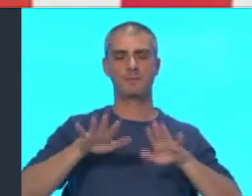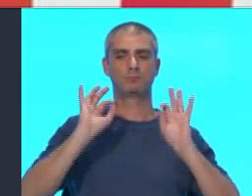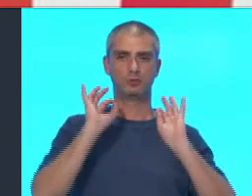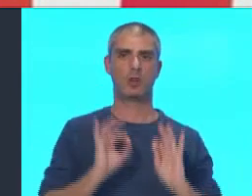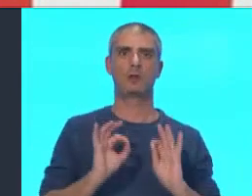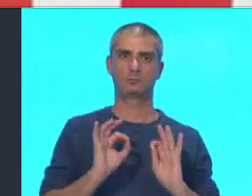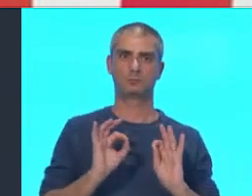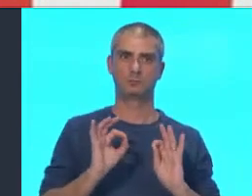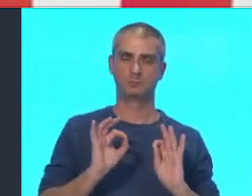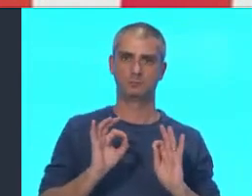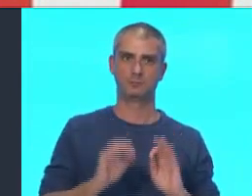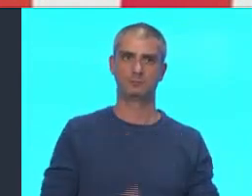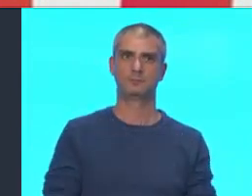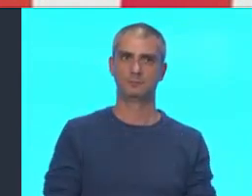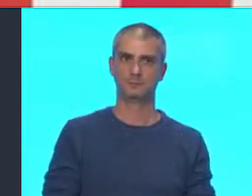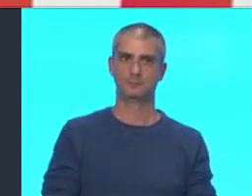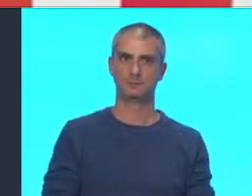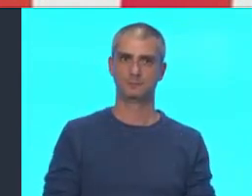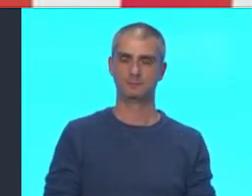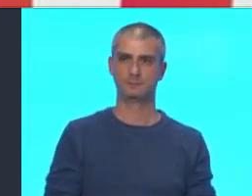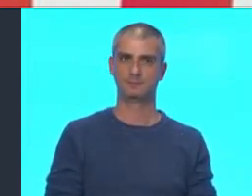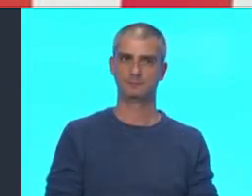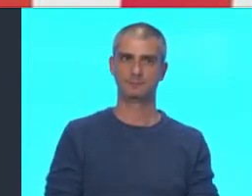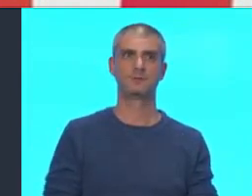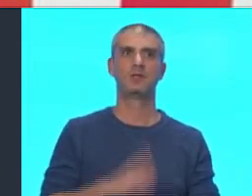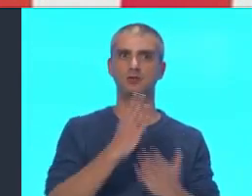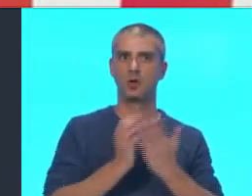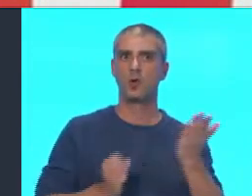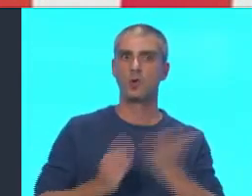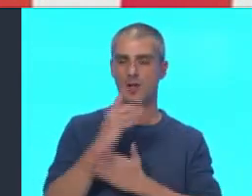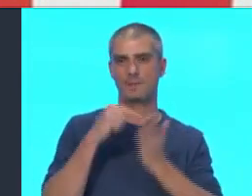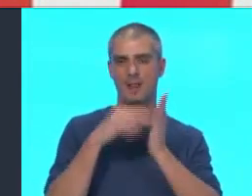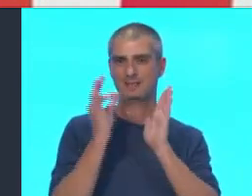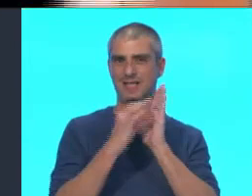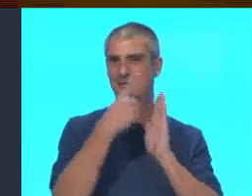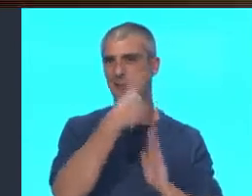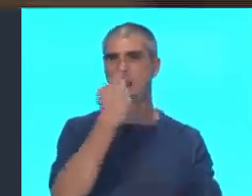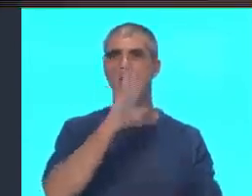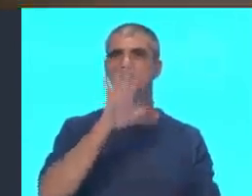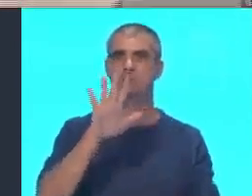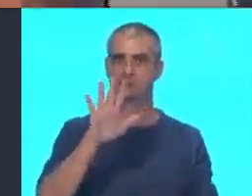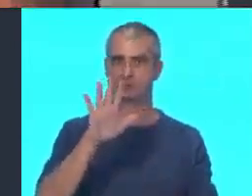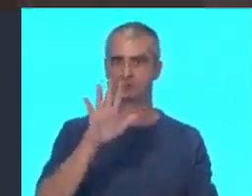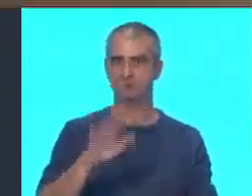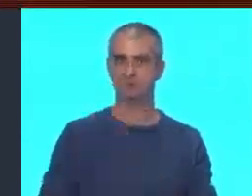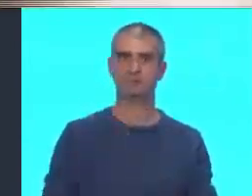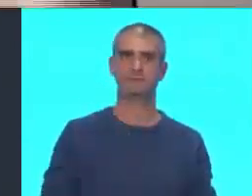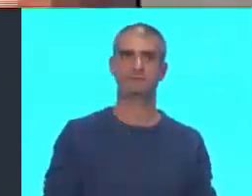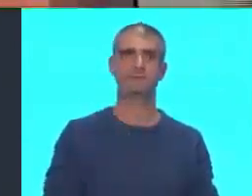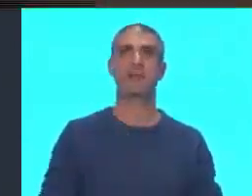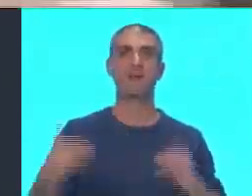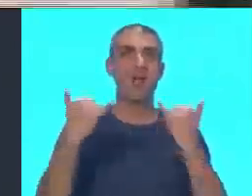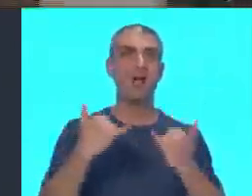acompanyat de tot el govern legítim que el 155 volia veure cessat i decapitat. אלא שכרגע